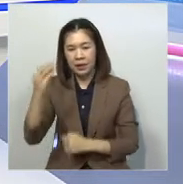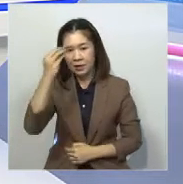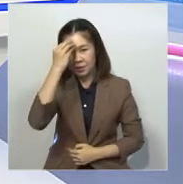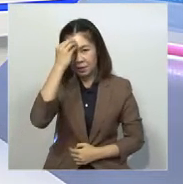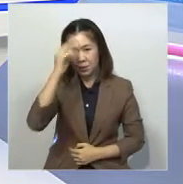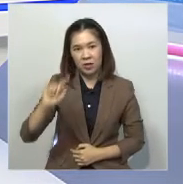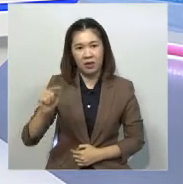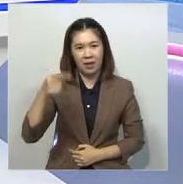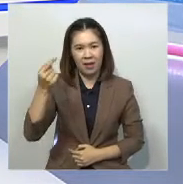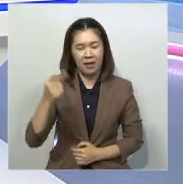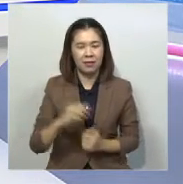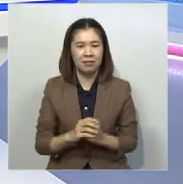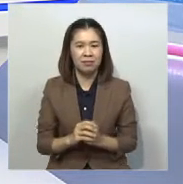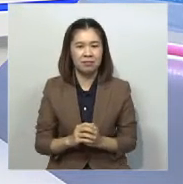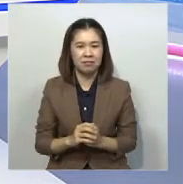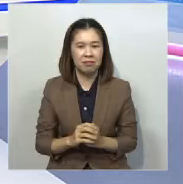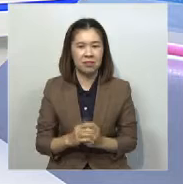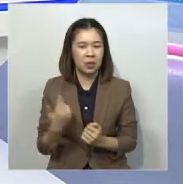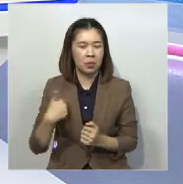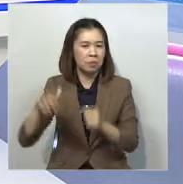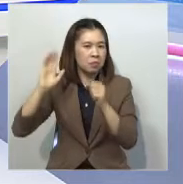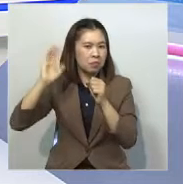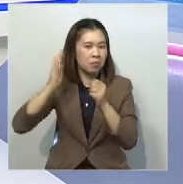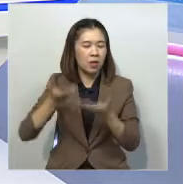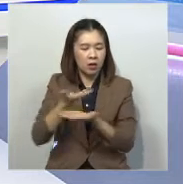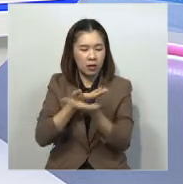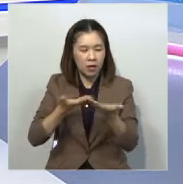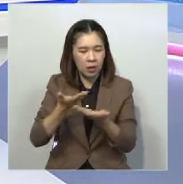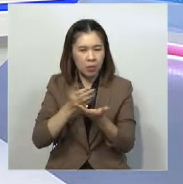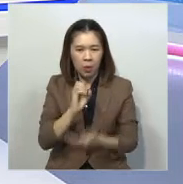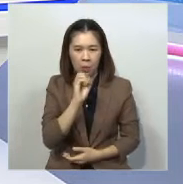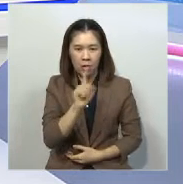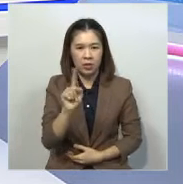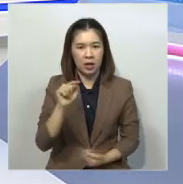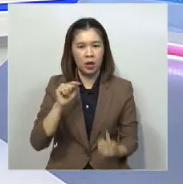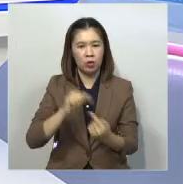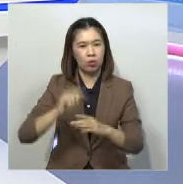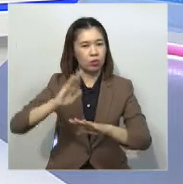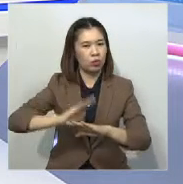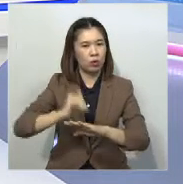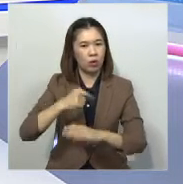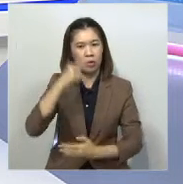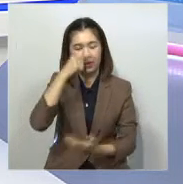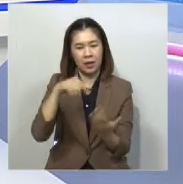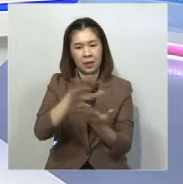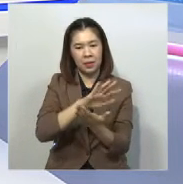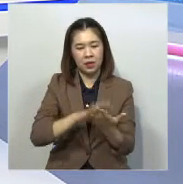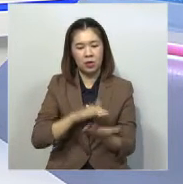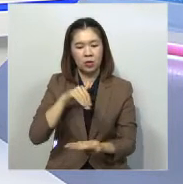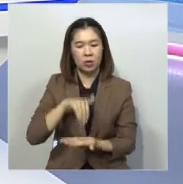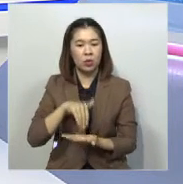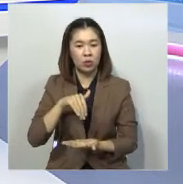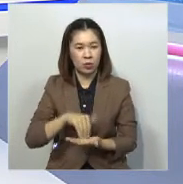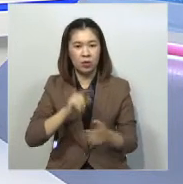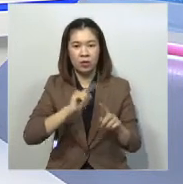แรกของปีนี้ค่ะไปครั้งนี้ไปเปิดเวทีสัมมนาเพื่อตอกย้ำให้เห็นว่าศักยภาพของไทยเนี่ยในการเป็นศูนย์กลางของภูมิภา